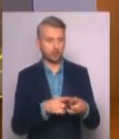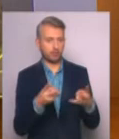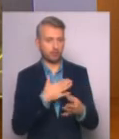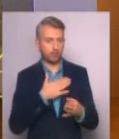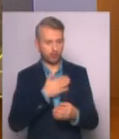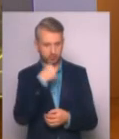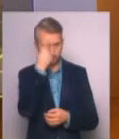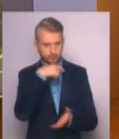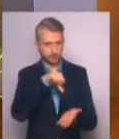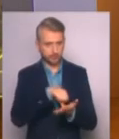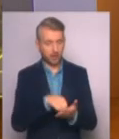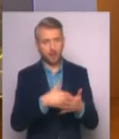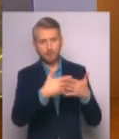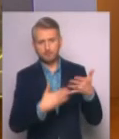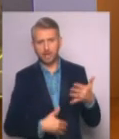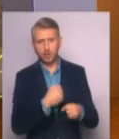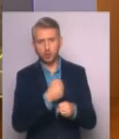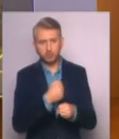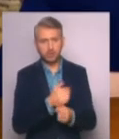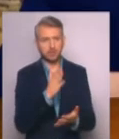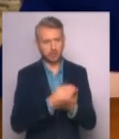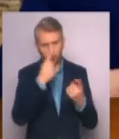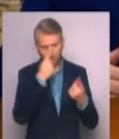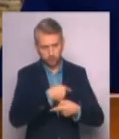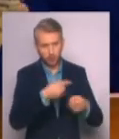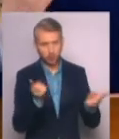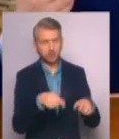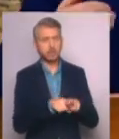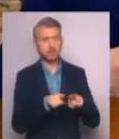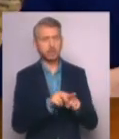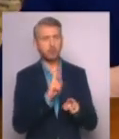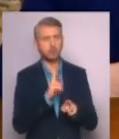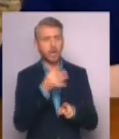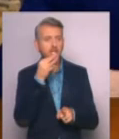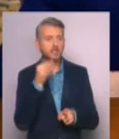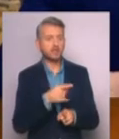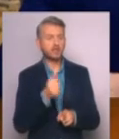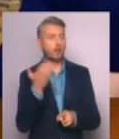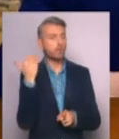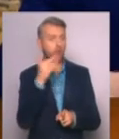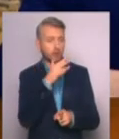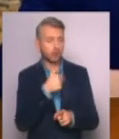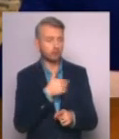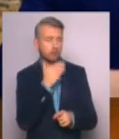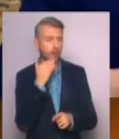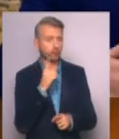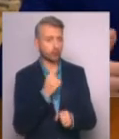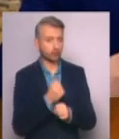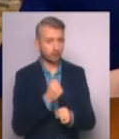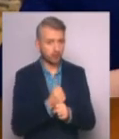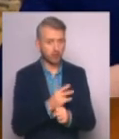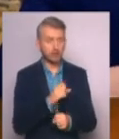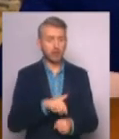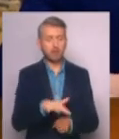звичайно. Дійсно, що перелік робіт, він є оприлюднений, так само, як і звіт за минулі роки. Ми багато чого зробили на